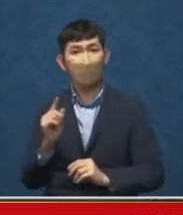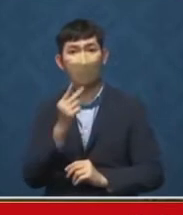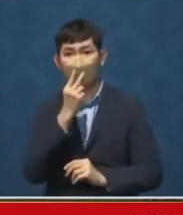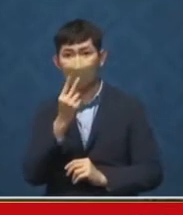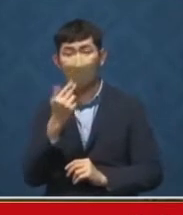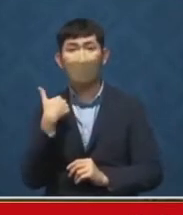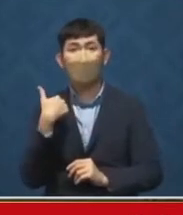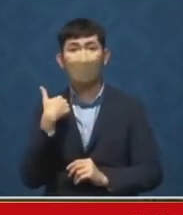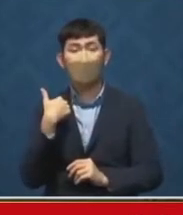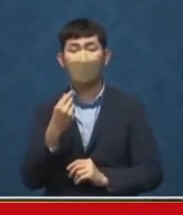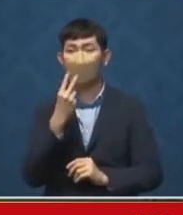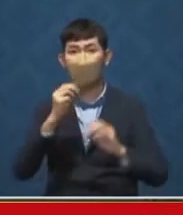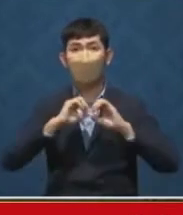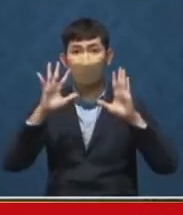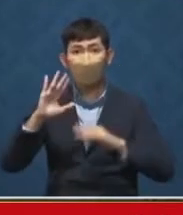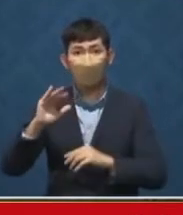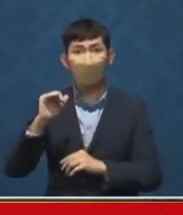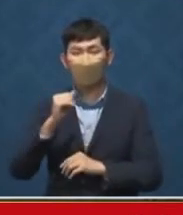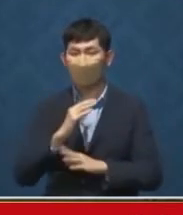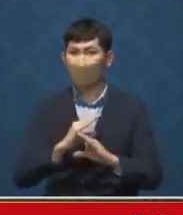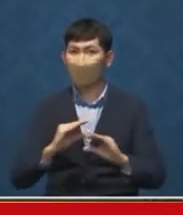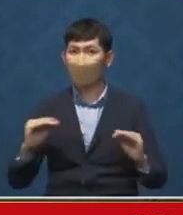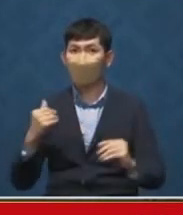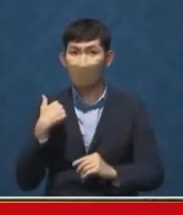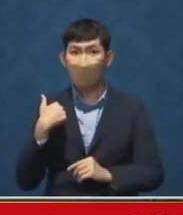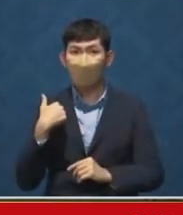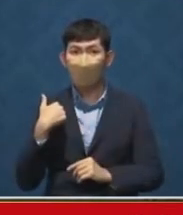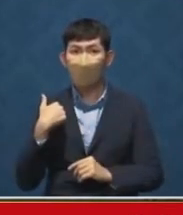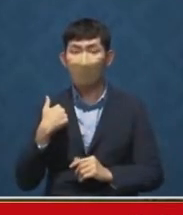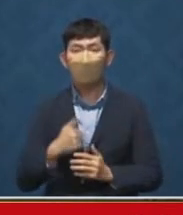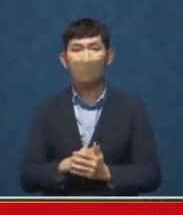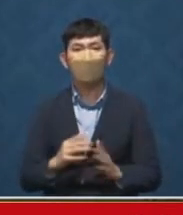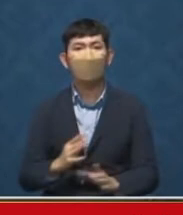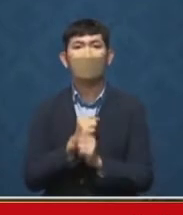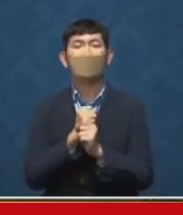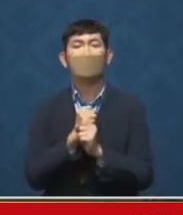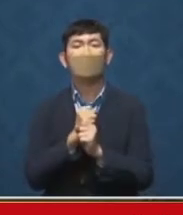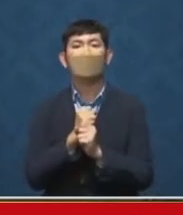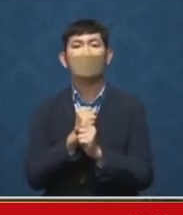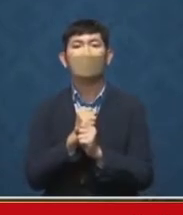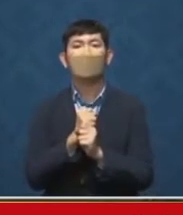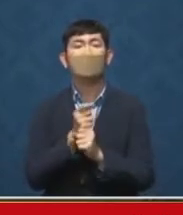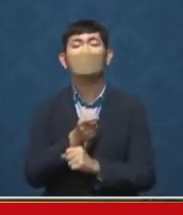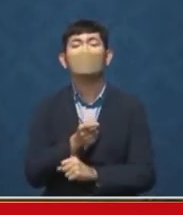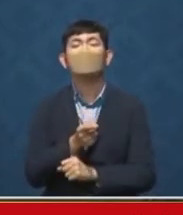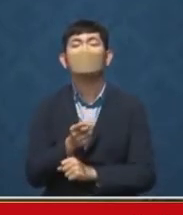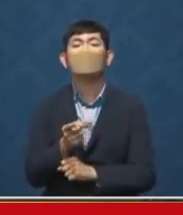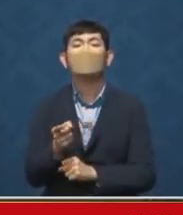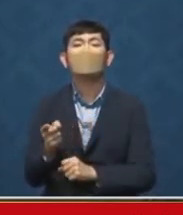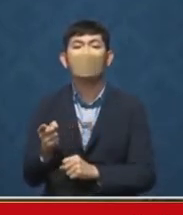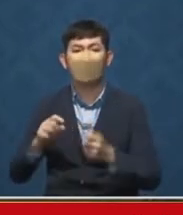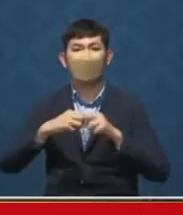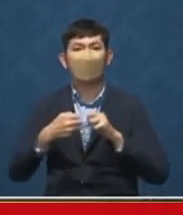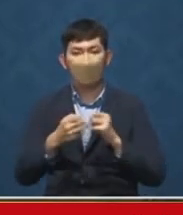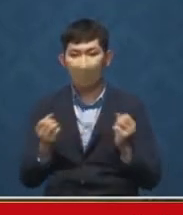อครับมันพิสูจน์เหรอครับผลงานเป็นที่ประจักษ์ว่าดีขึ้นไม่มีอะไรแล้วเหรอครับสรุปแล้วมันก็เ